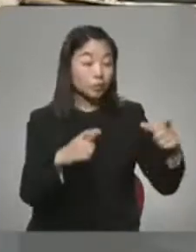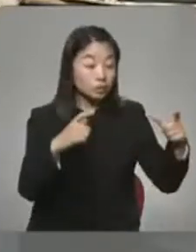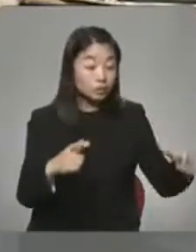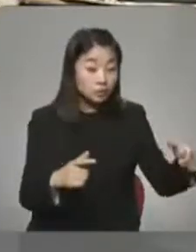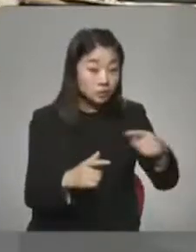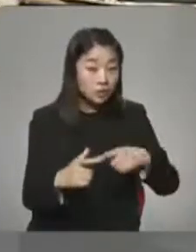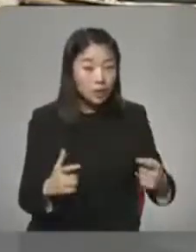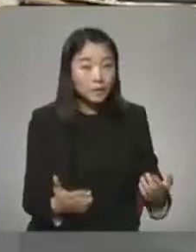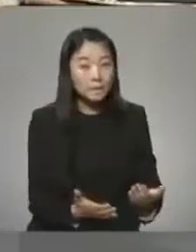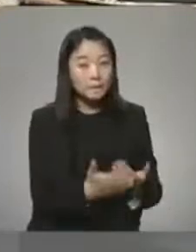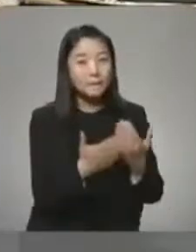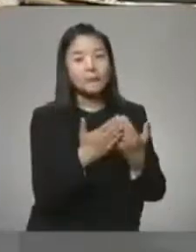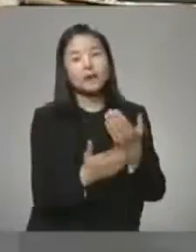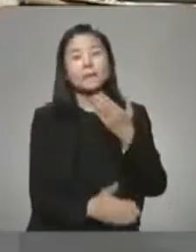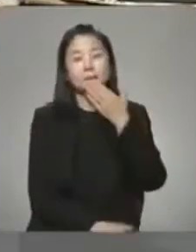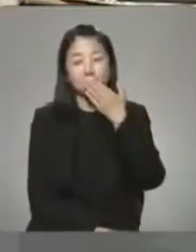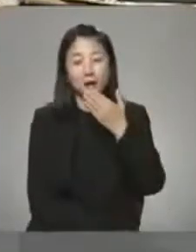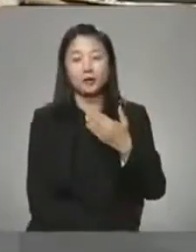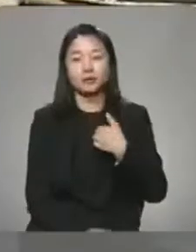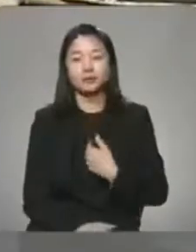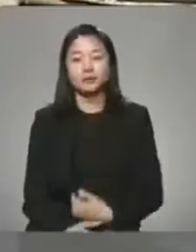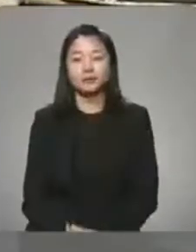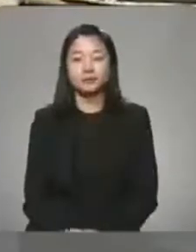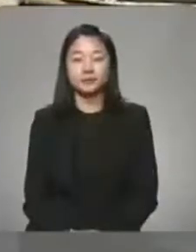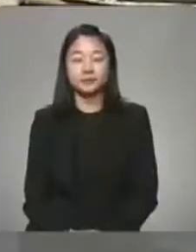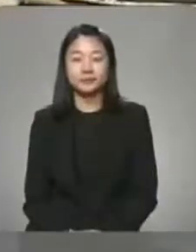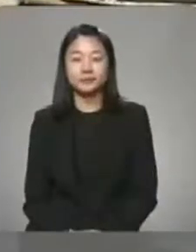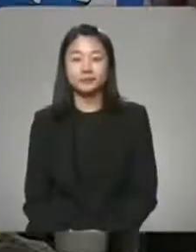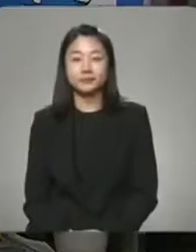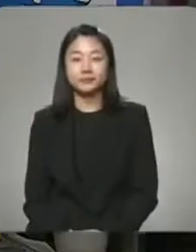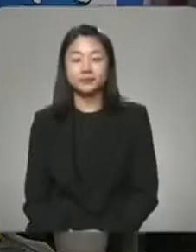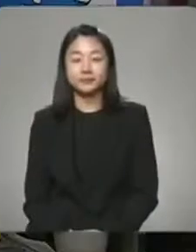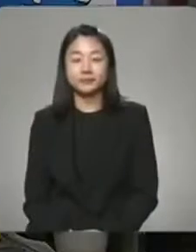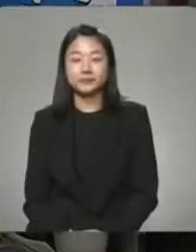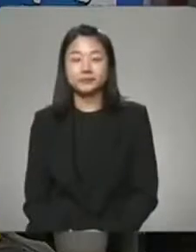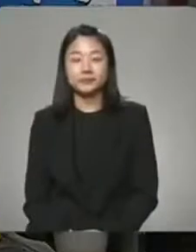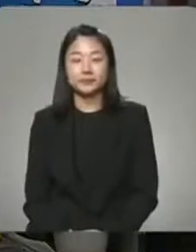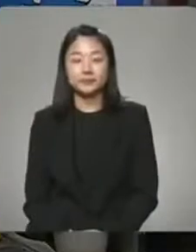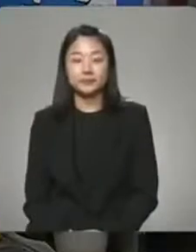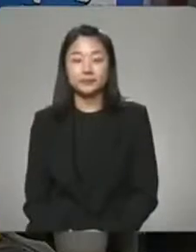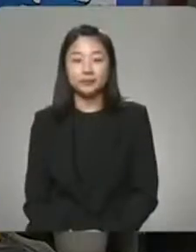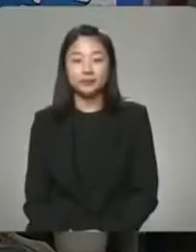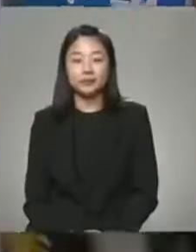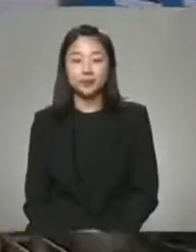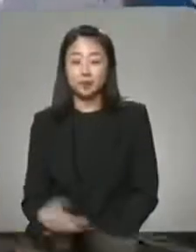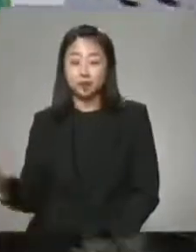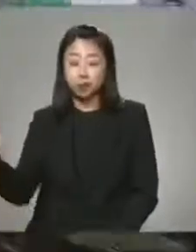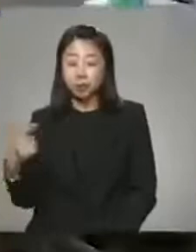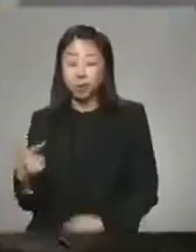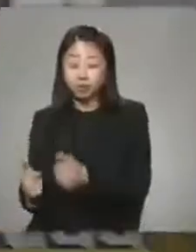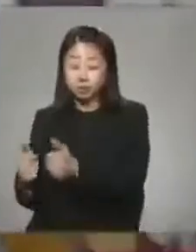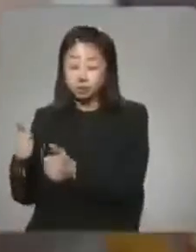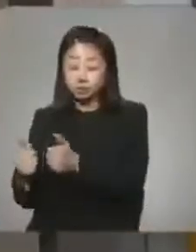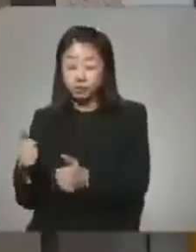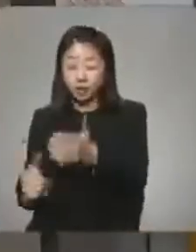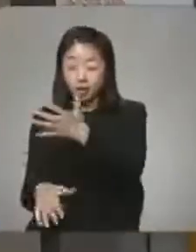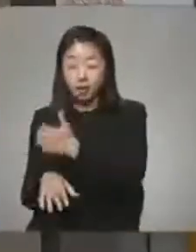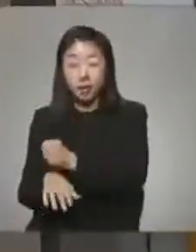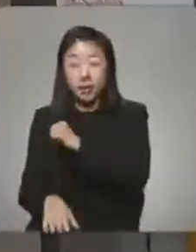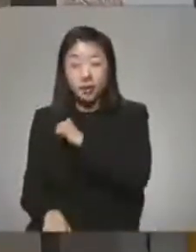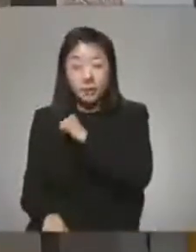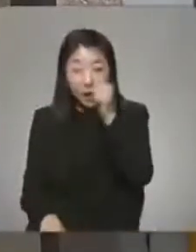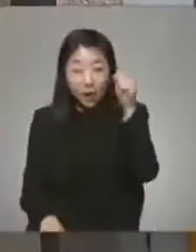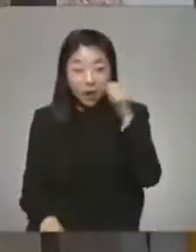것을 가지고 우리 지역 사회를 바꿔 나갈 예정입니다. 예비 후보 6명이 맞붙은 국민의힘